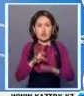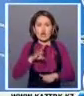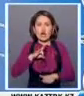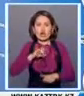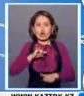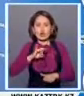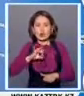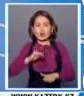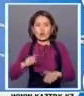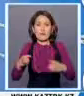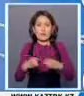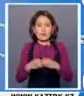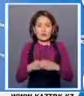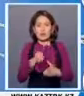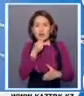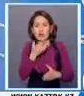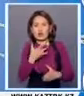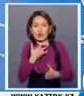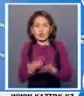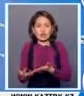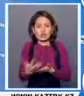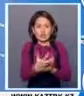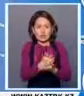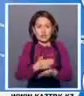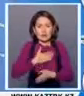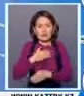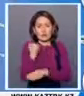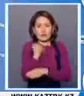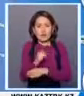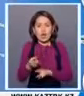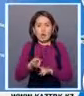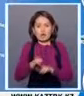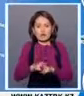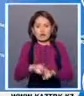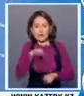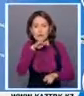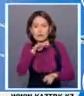партиясы жоғарғы бағаланып халық дауыс берсе, біз енді сол партия